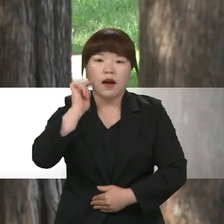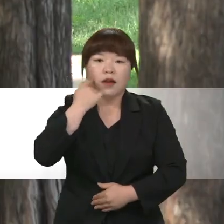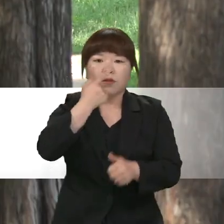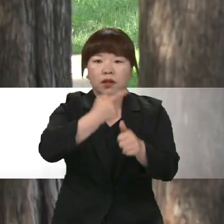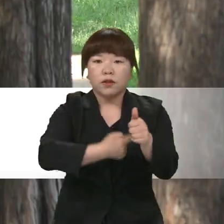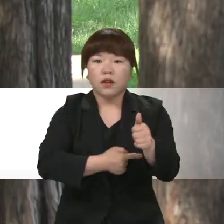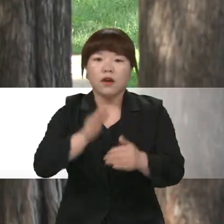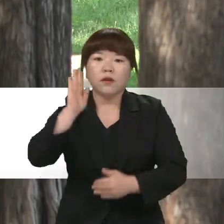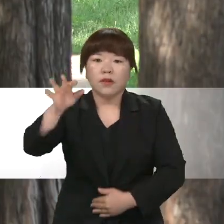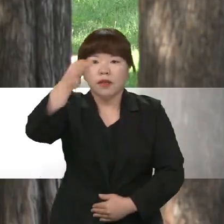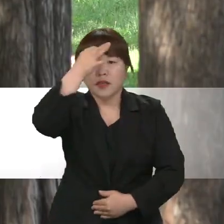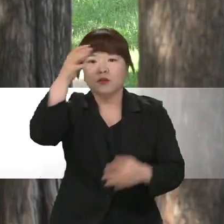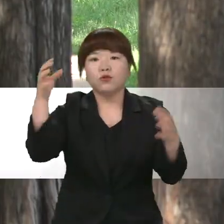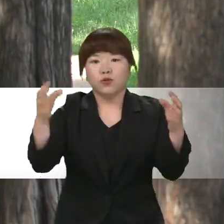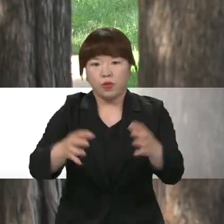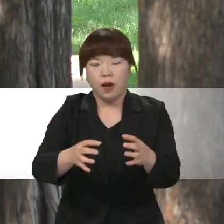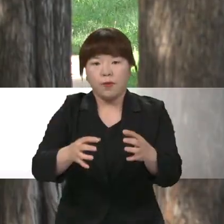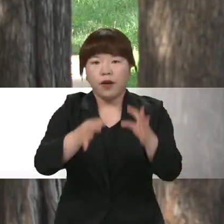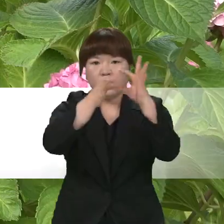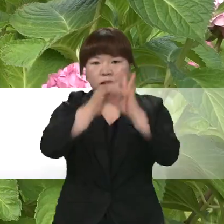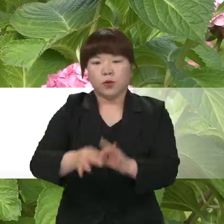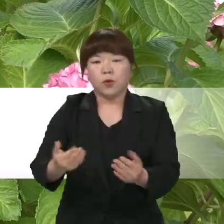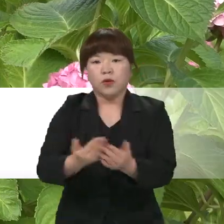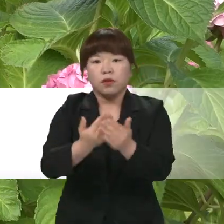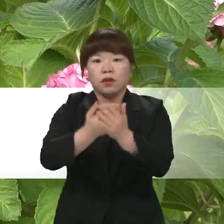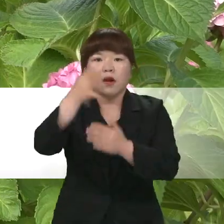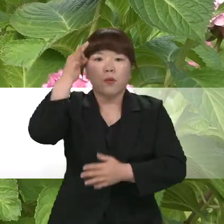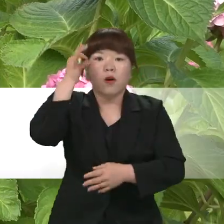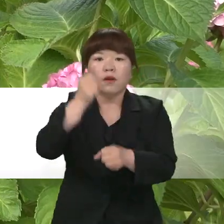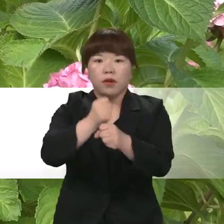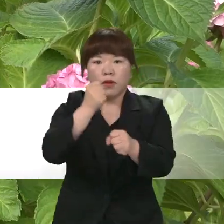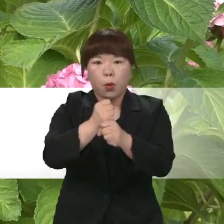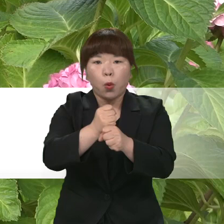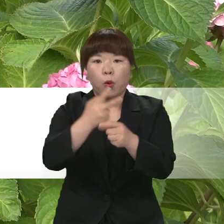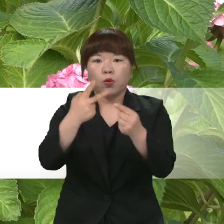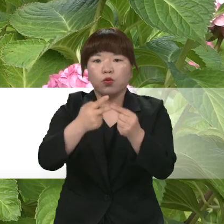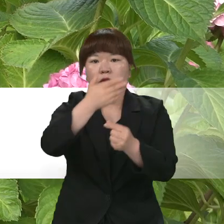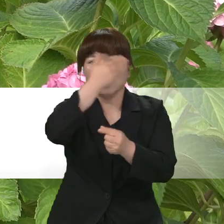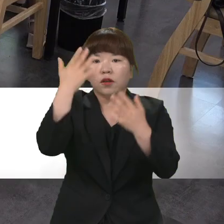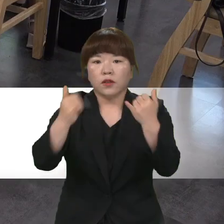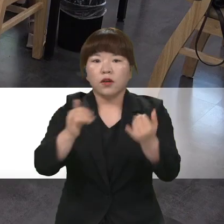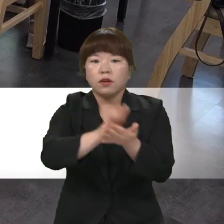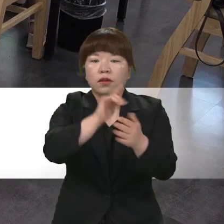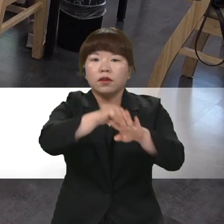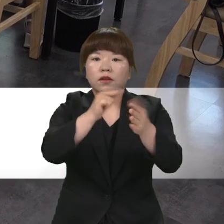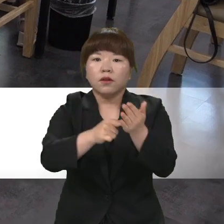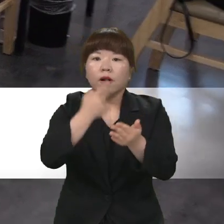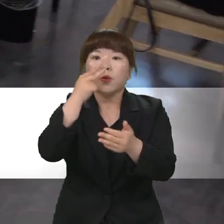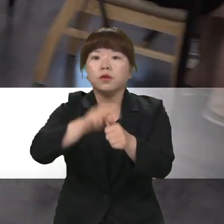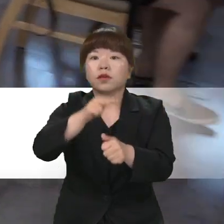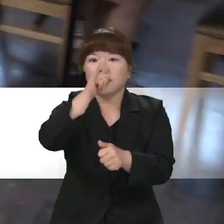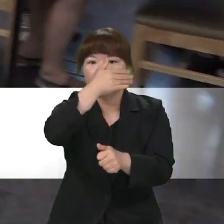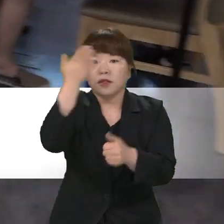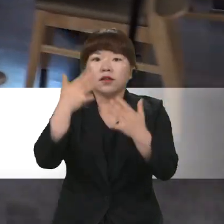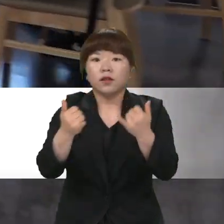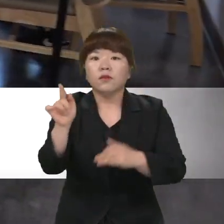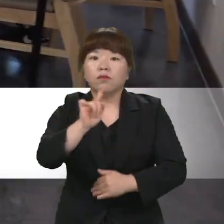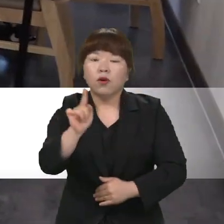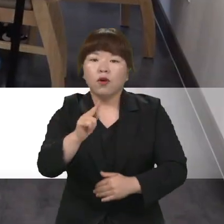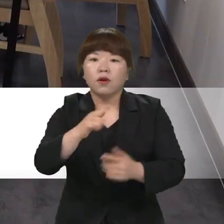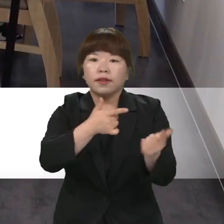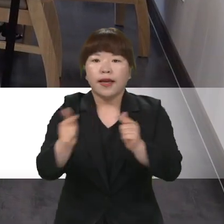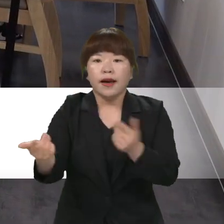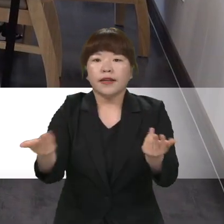자연과 미래 신기술을 융합해 지속 성장하는 포항 을 만들고 청년 열정과 도전이 있는 청년으로 다양한